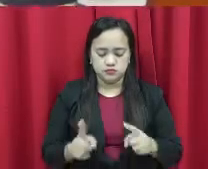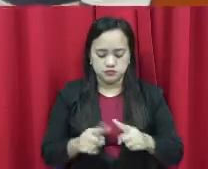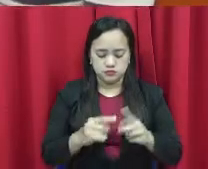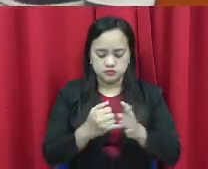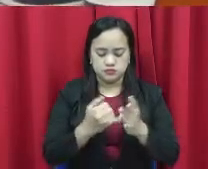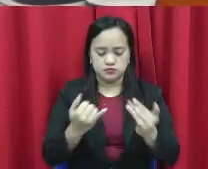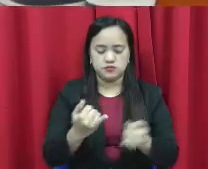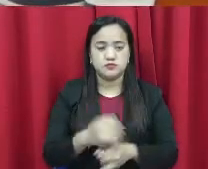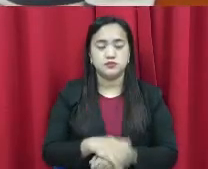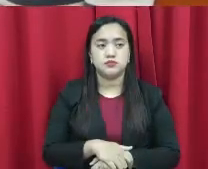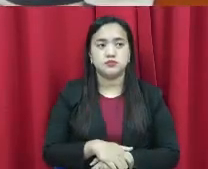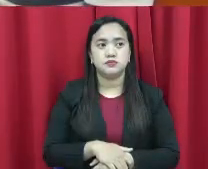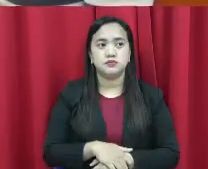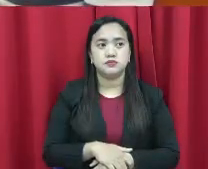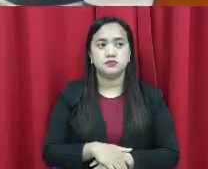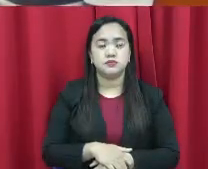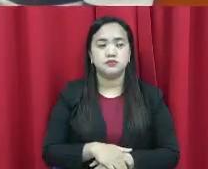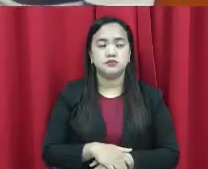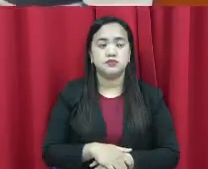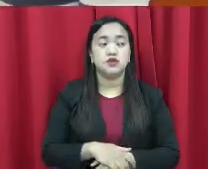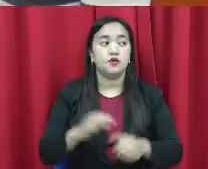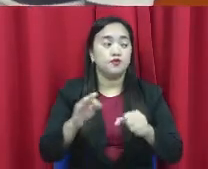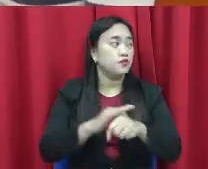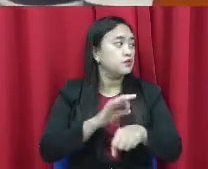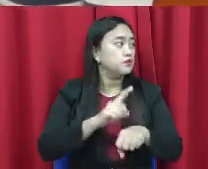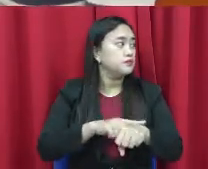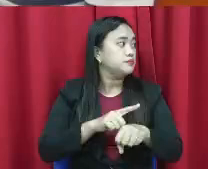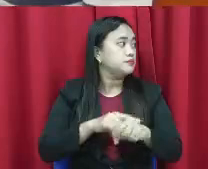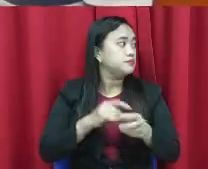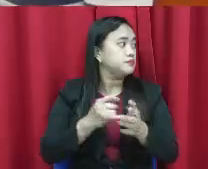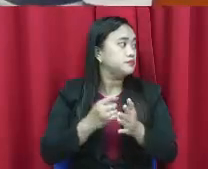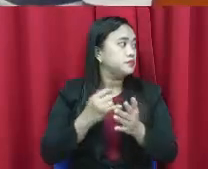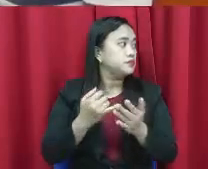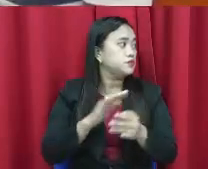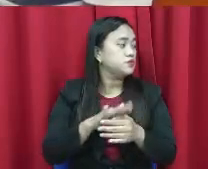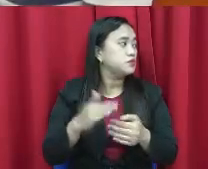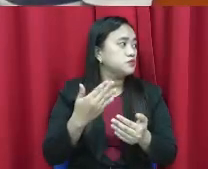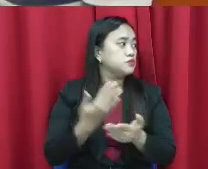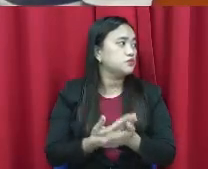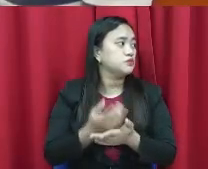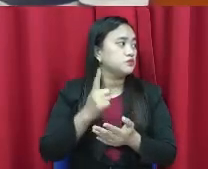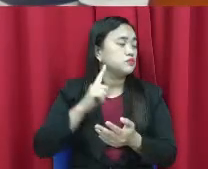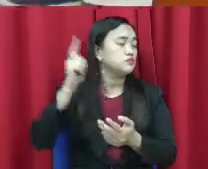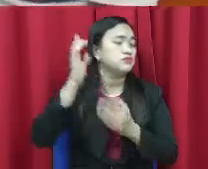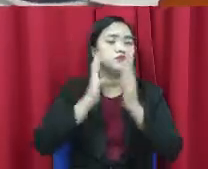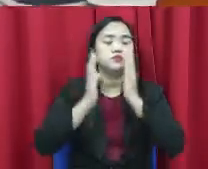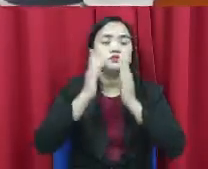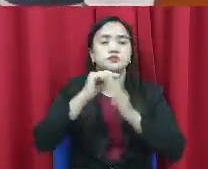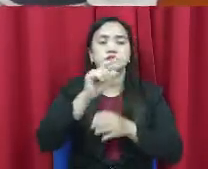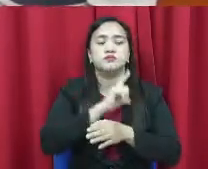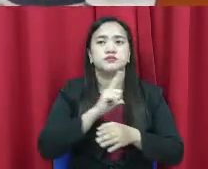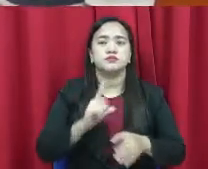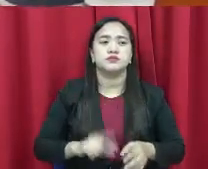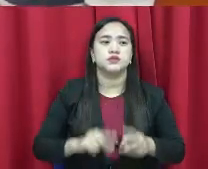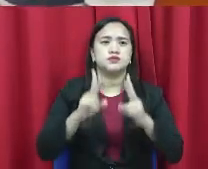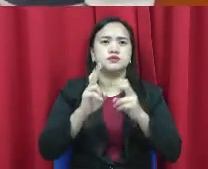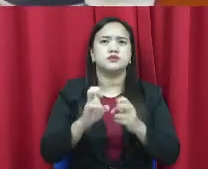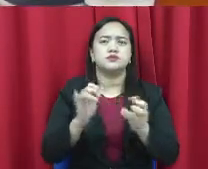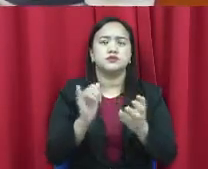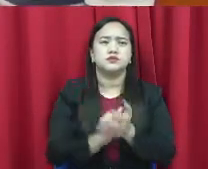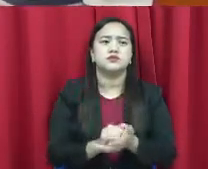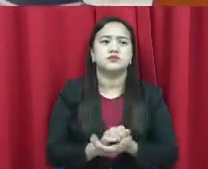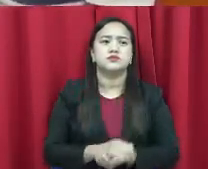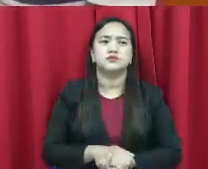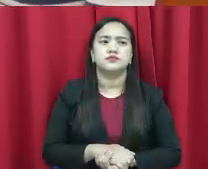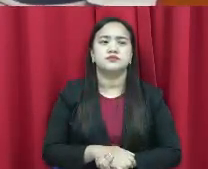sa Panginoon full time man or Hindi pero all out yung puso niya para sa Panginoon hindi man hindi man